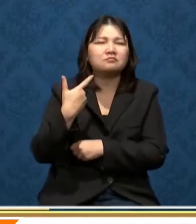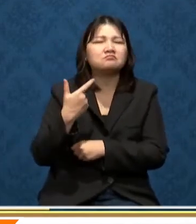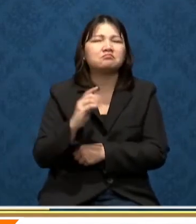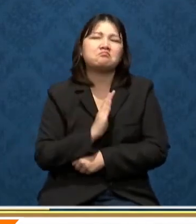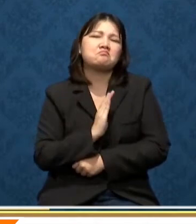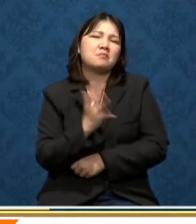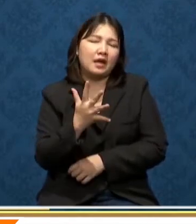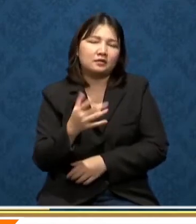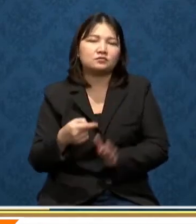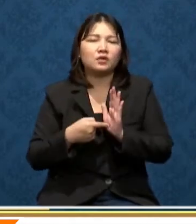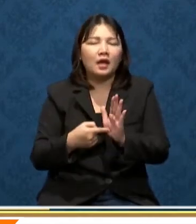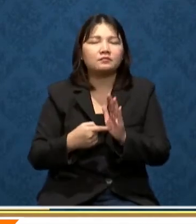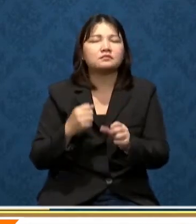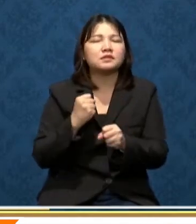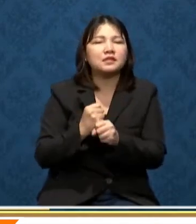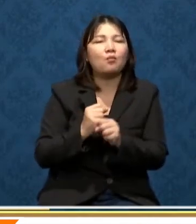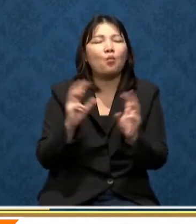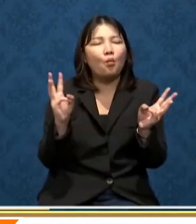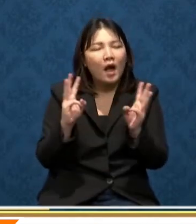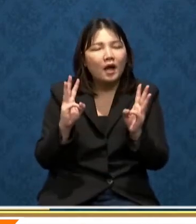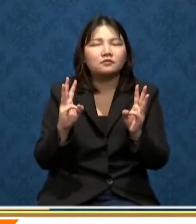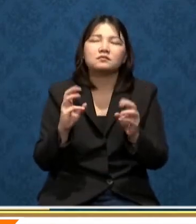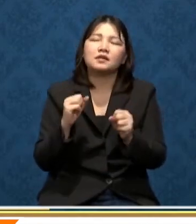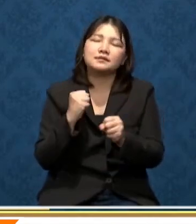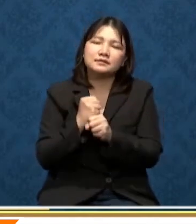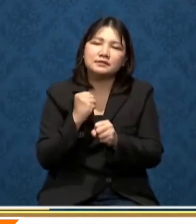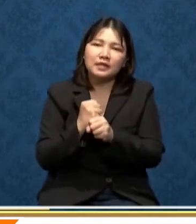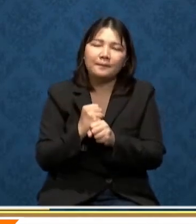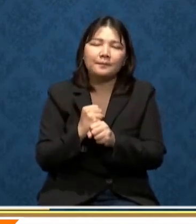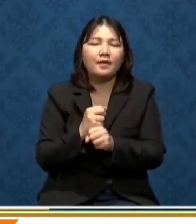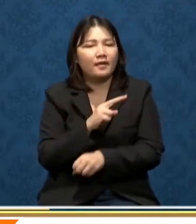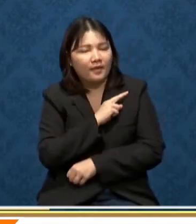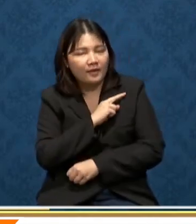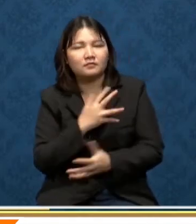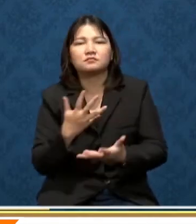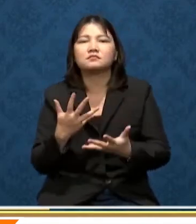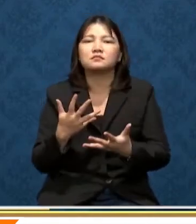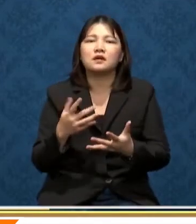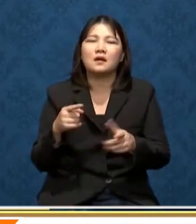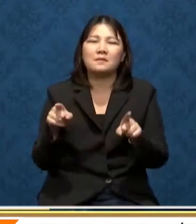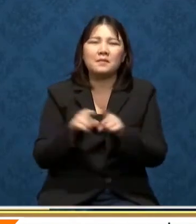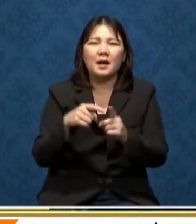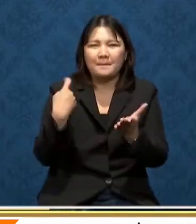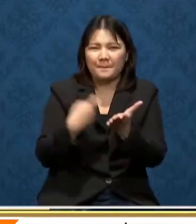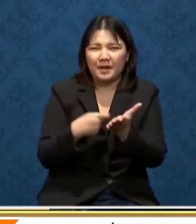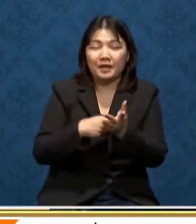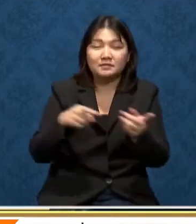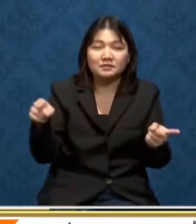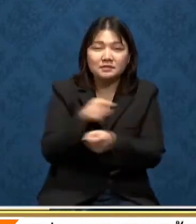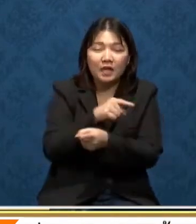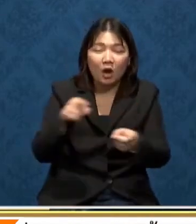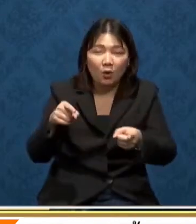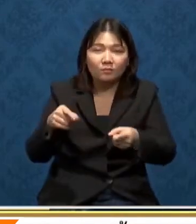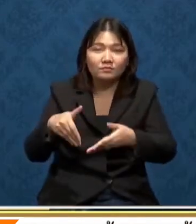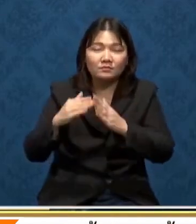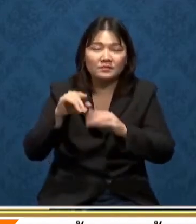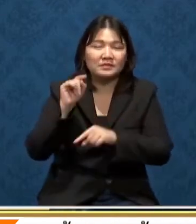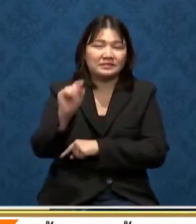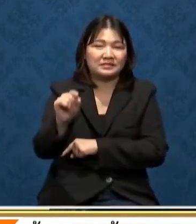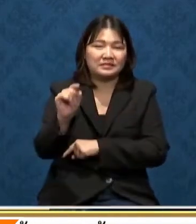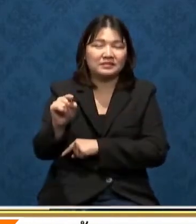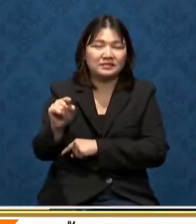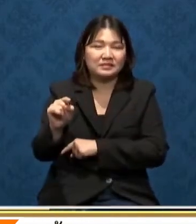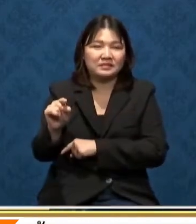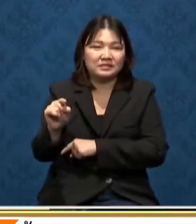Timeงานกิจการตัวเองเราพบว่าระบบประกันสังคมไม่ได้ถูกจัดตั้งหรือออกแบบมา